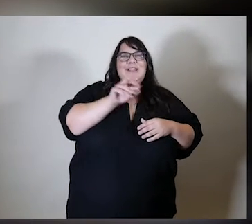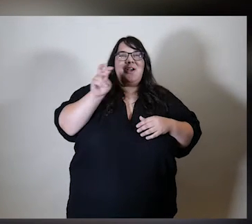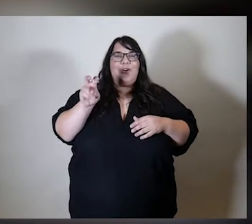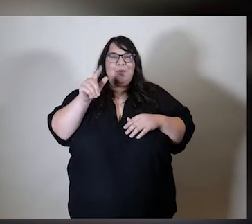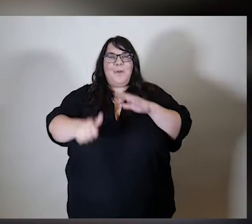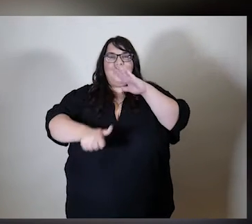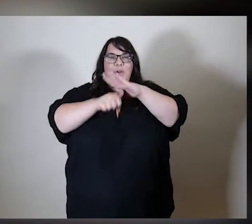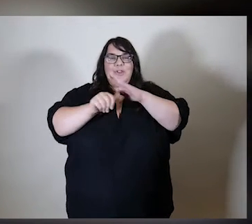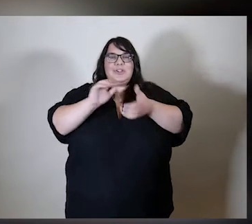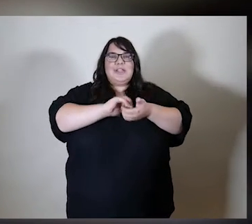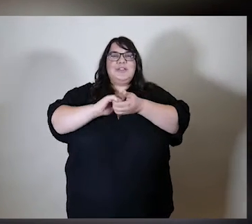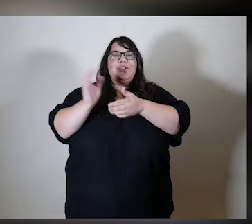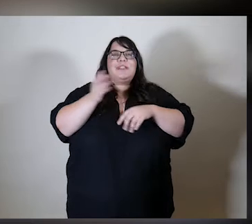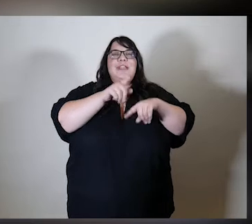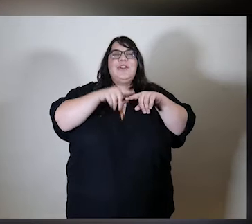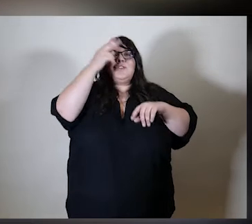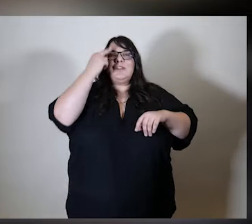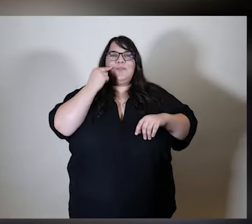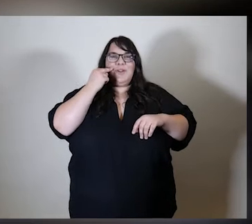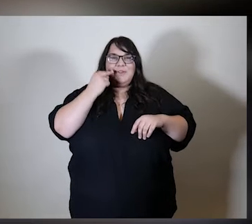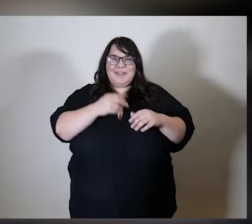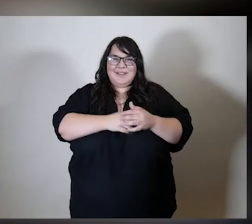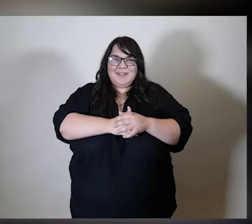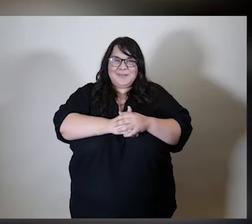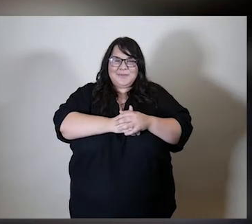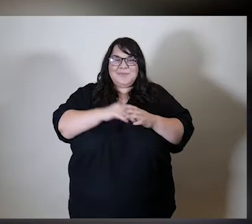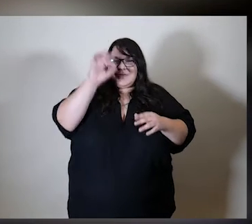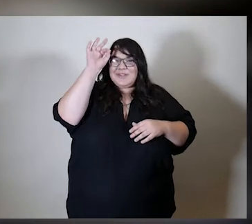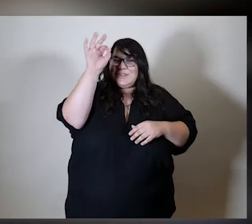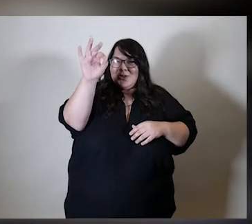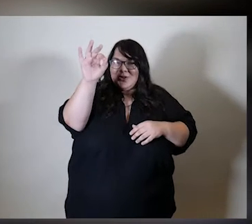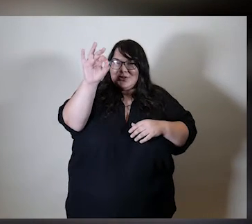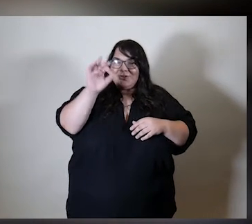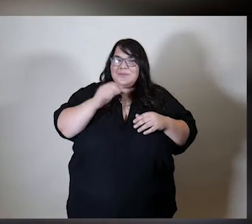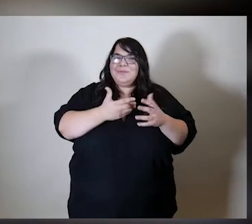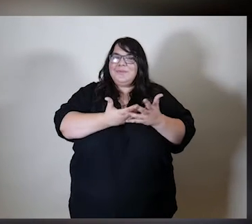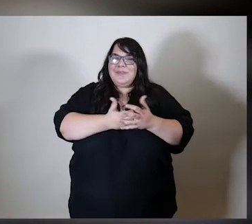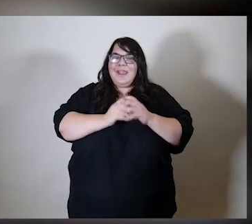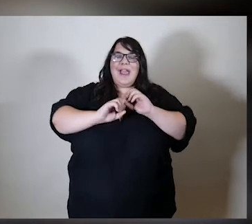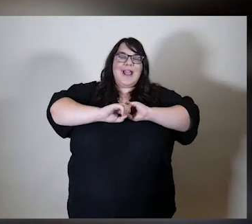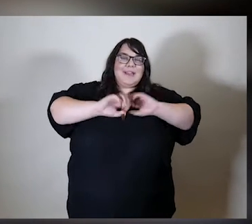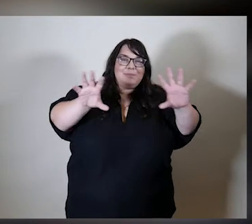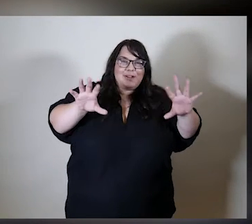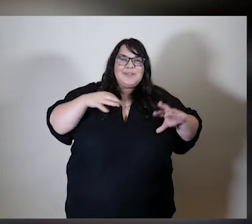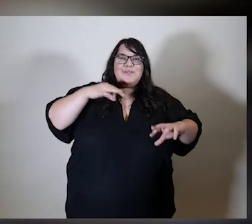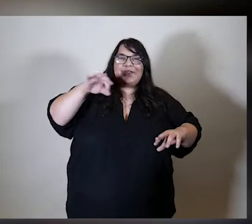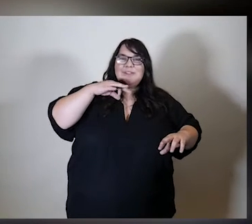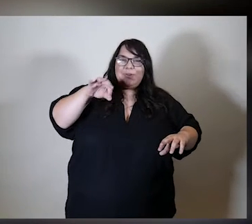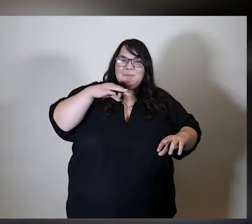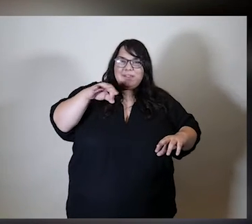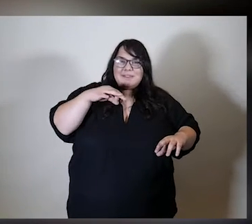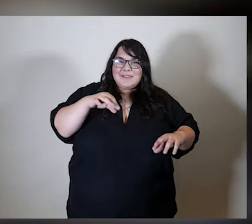Χόρμπα και είμαι πρόεδρος της Περιφερειακής Ένωσης Τυφλών Δυτικής Ελλάδος, που στόχος μας είναι